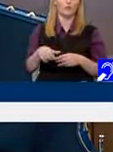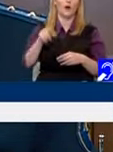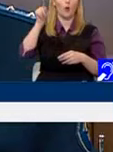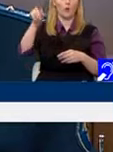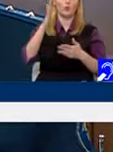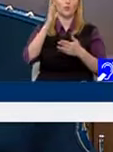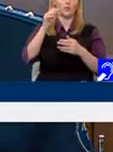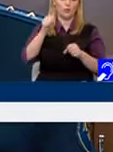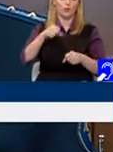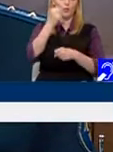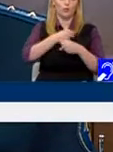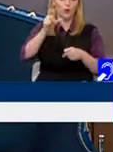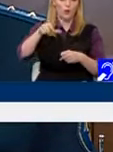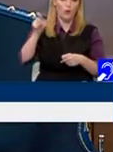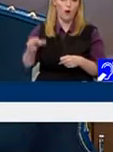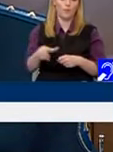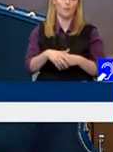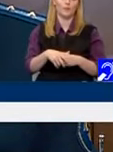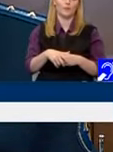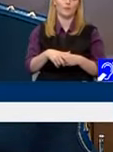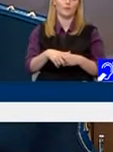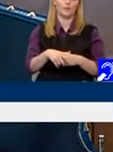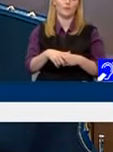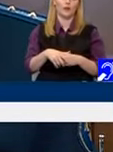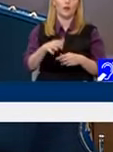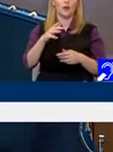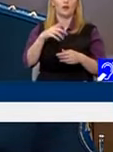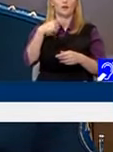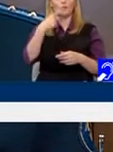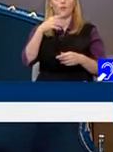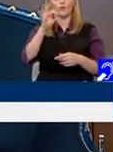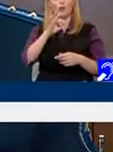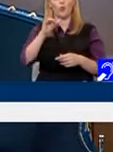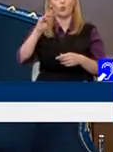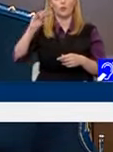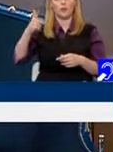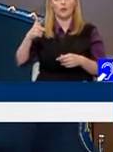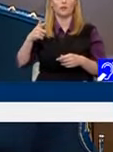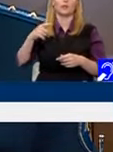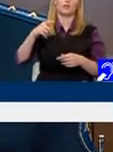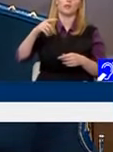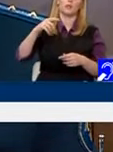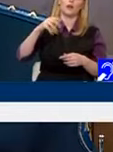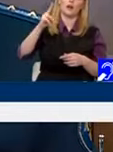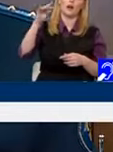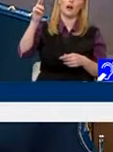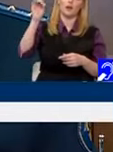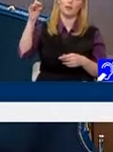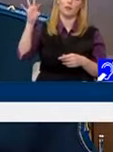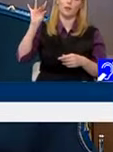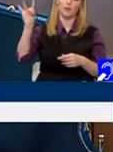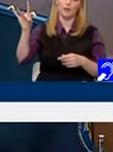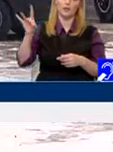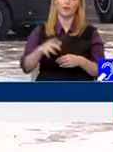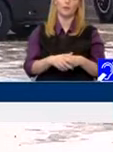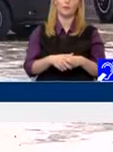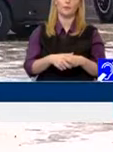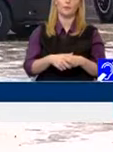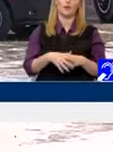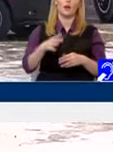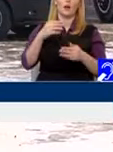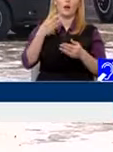acolo și este vorba de un genj de cantimir. Vom achiziționa 14